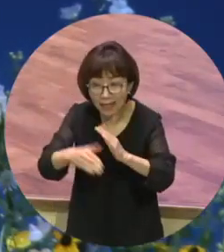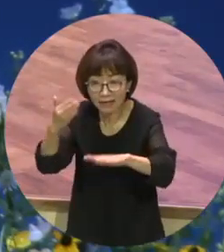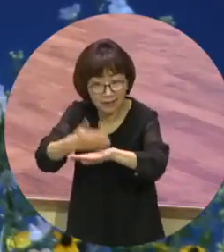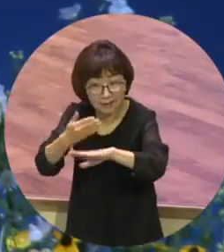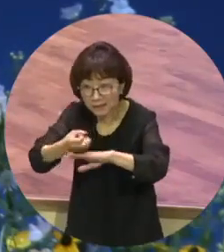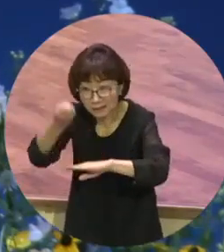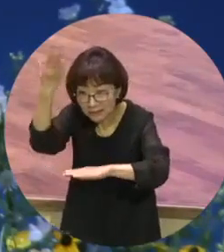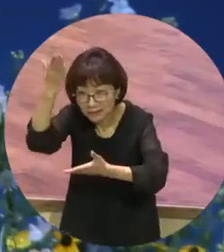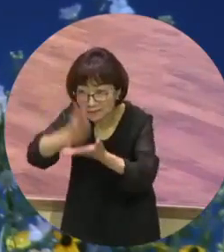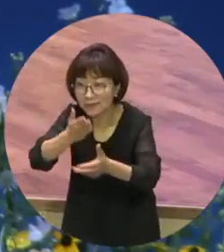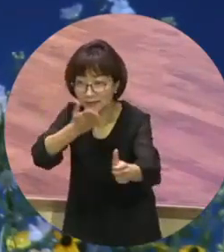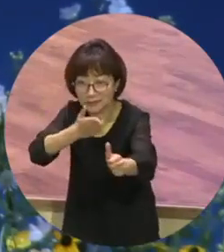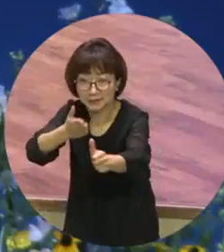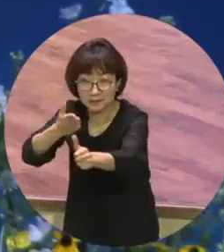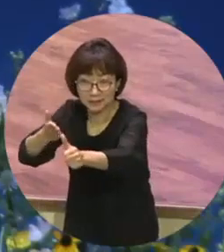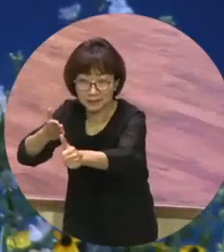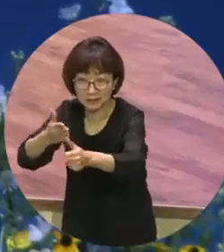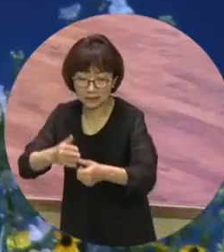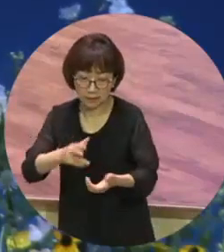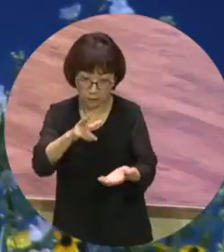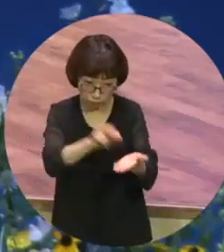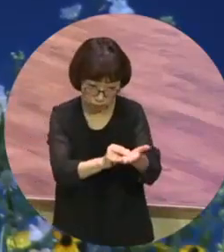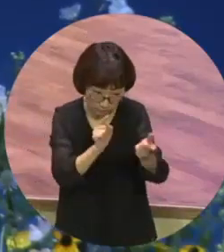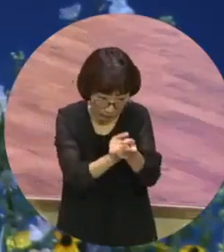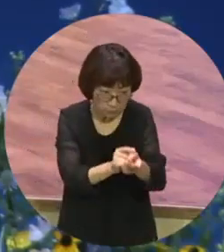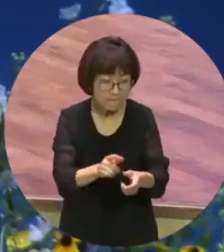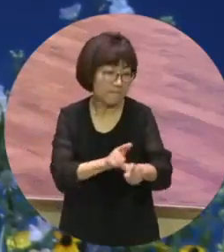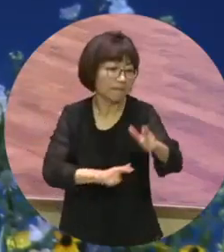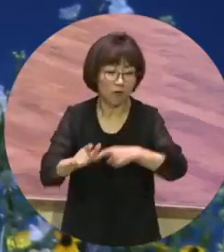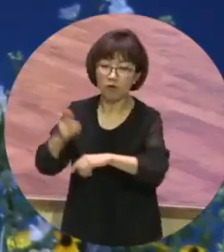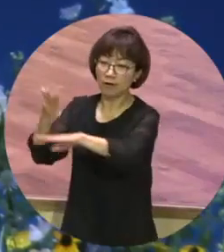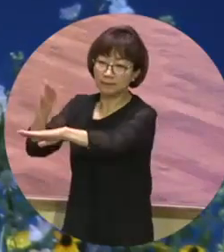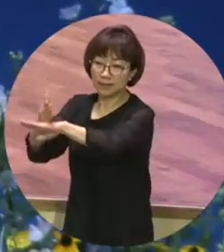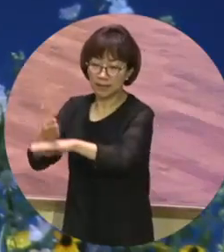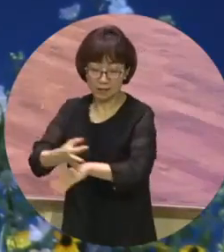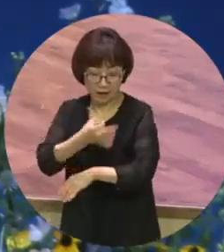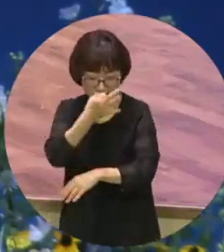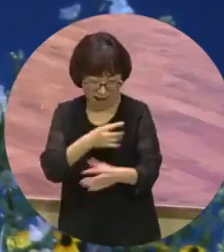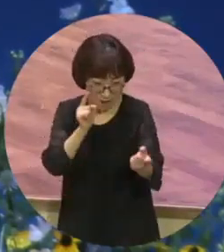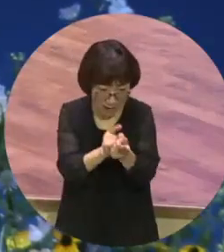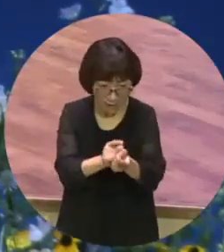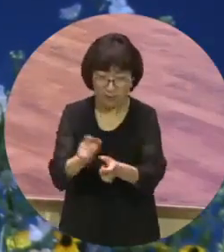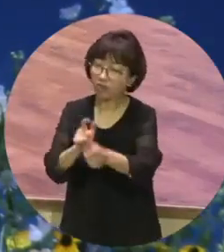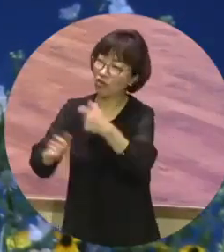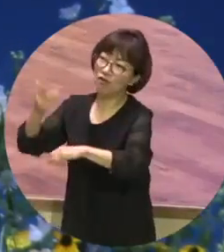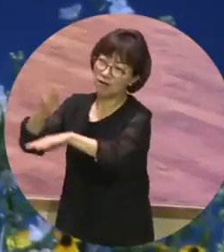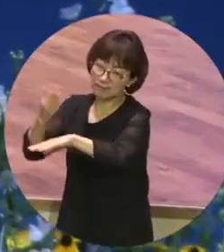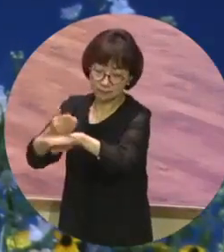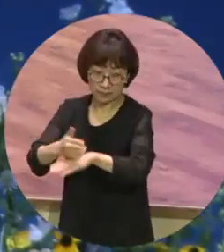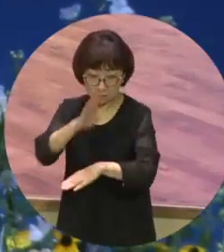바랍니다. 네. 이유 없이 막 어려움 왔으면 더 감사. 힘든 일 와서 더 감사. 아픔이 와서 더 감사.